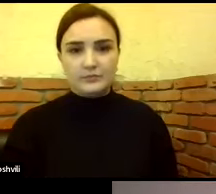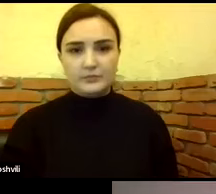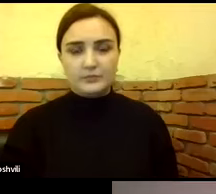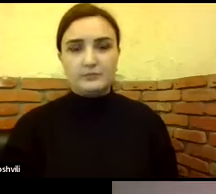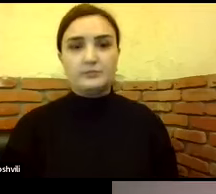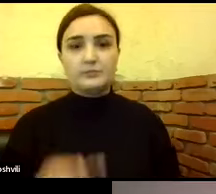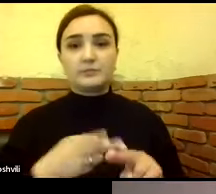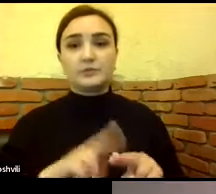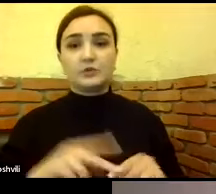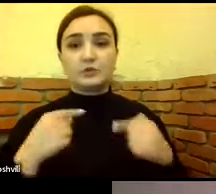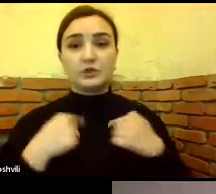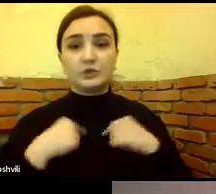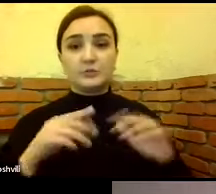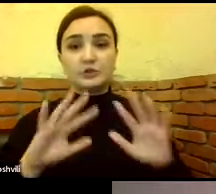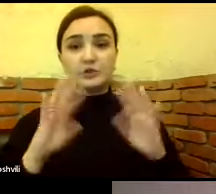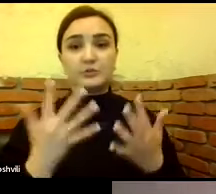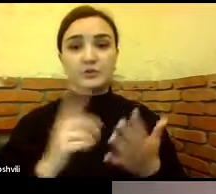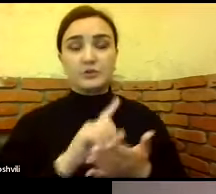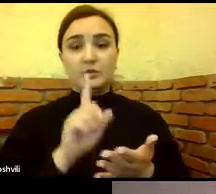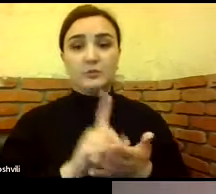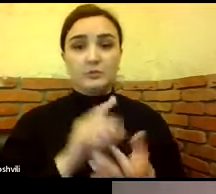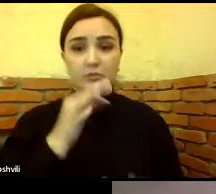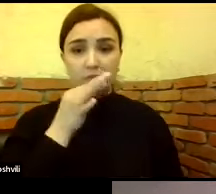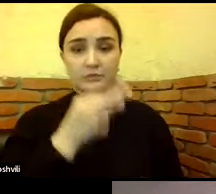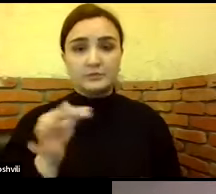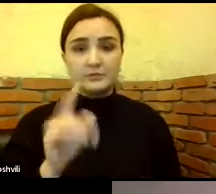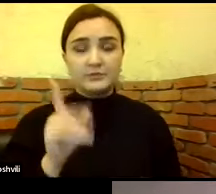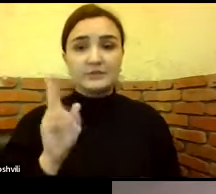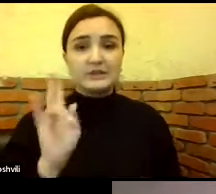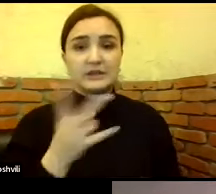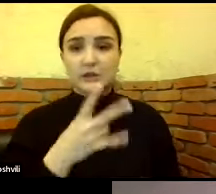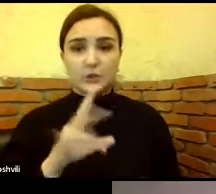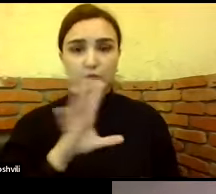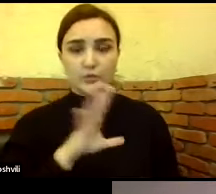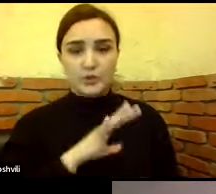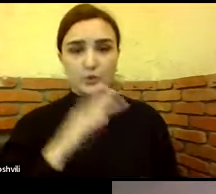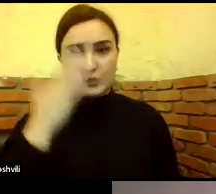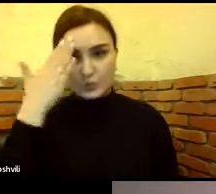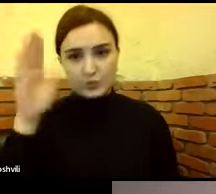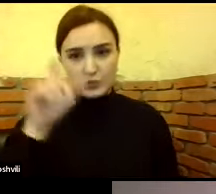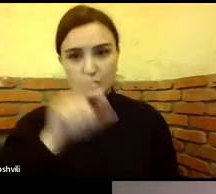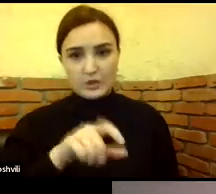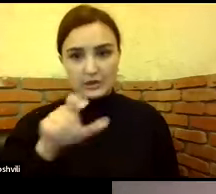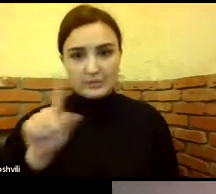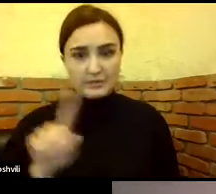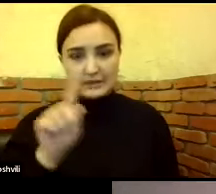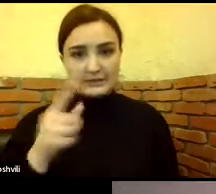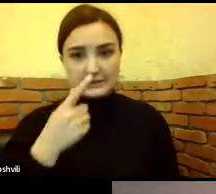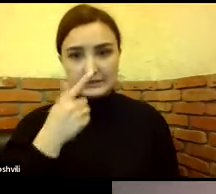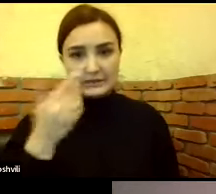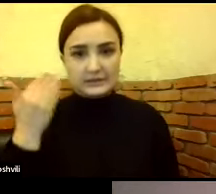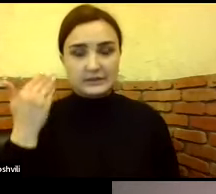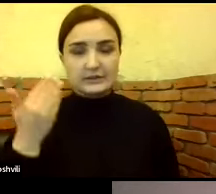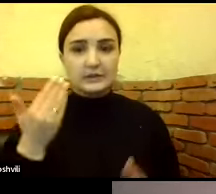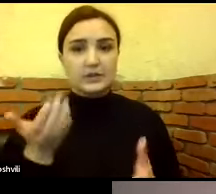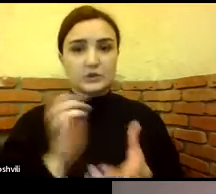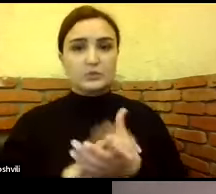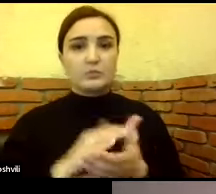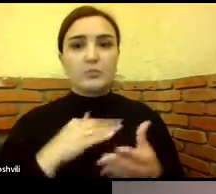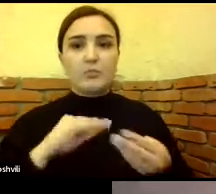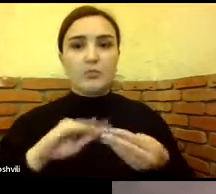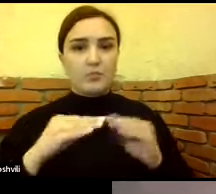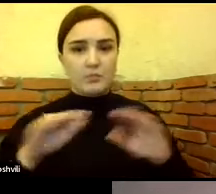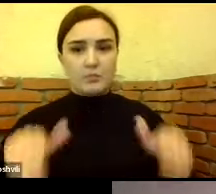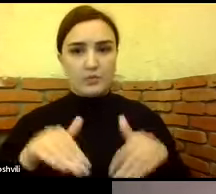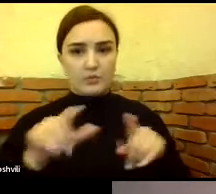რომ ვინც არ უნდა იყოს, თუნდაც უცხო ადამიანი ერთი საათის წინ გაცნობილი, მე პრობლემა არ მაქვს, რომ ამაზე ვილაპარაკო რა. იმიტომ